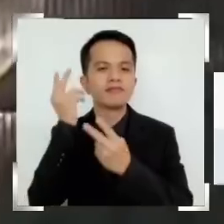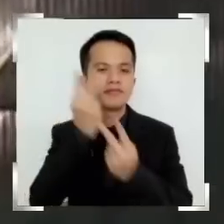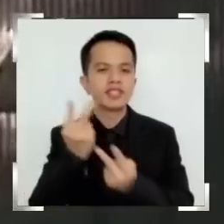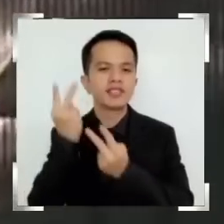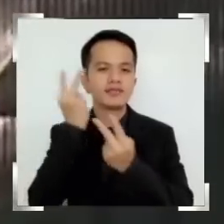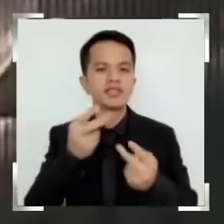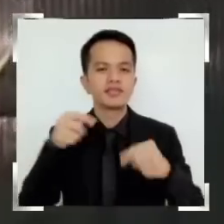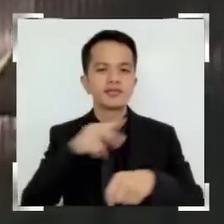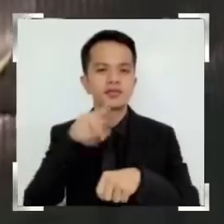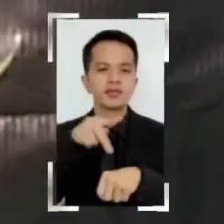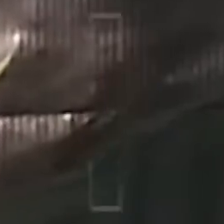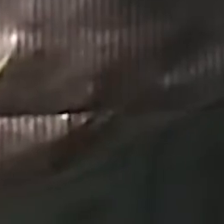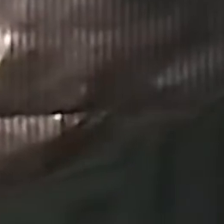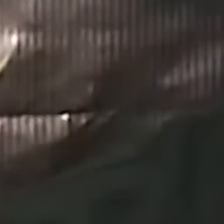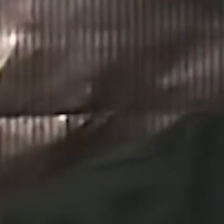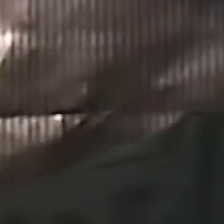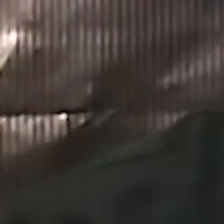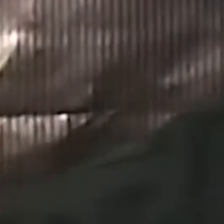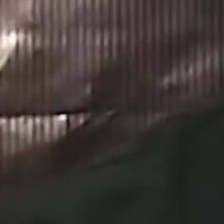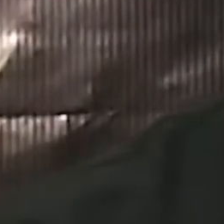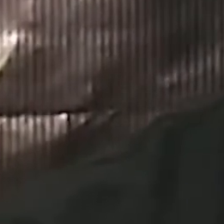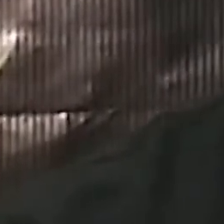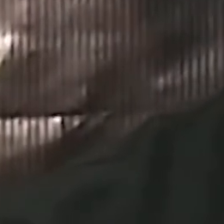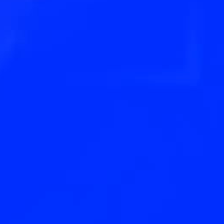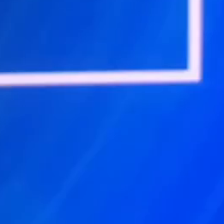ng Filipino album.